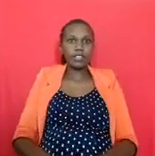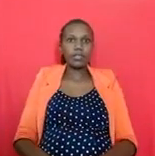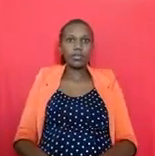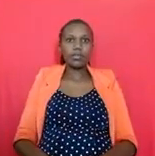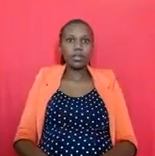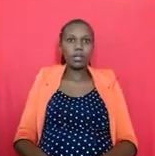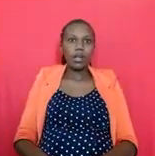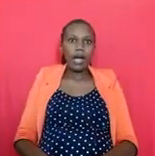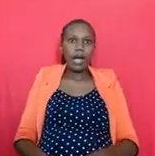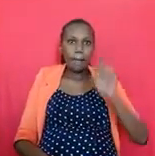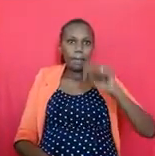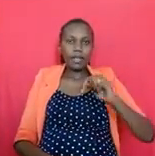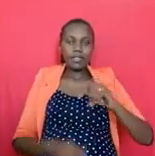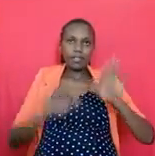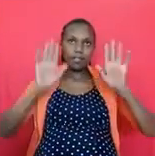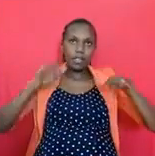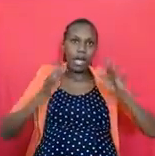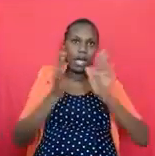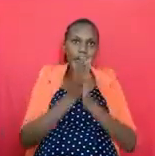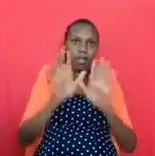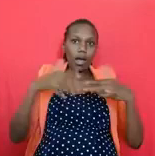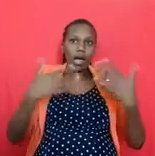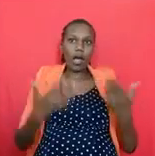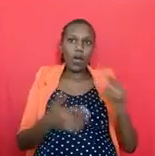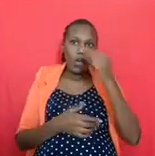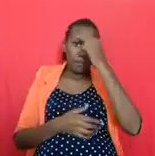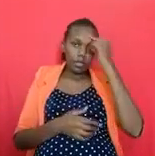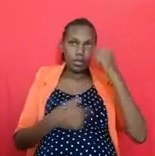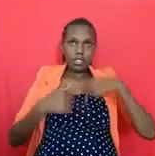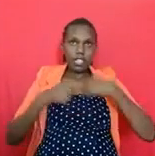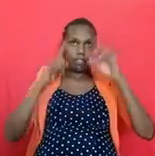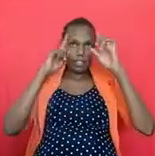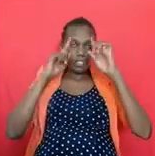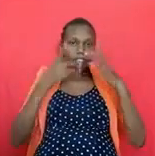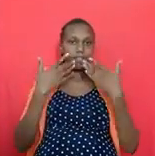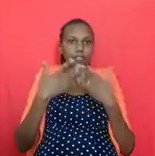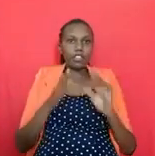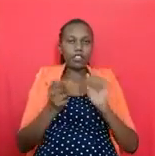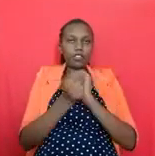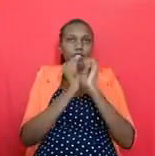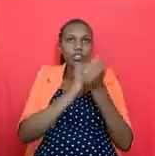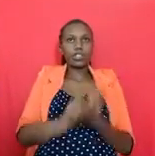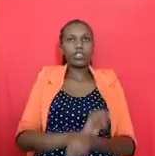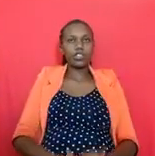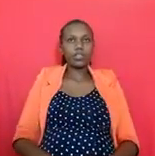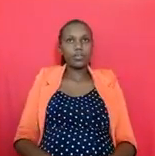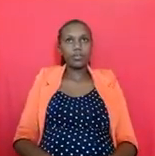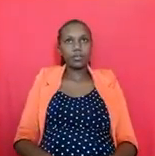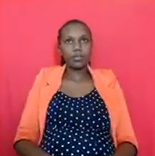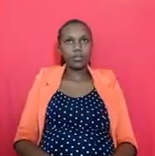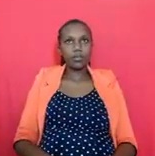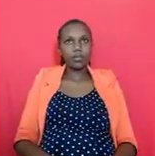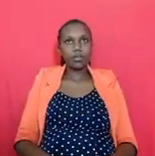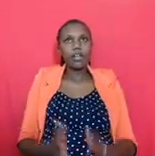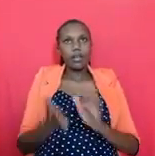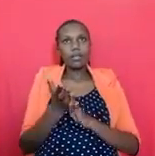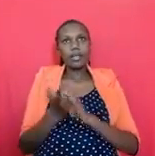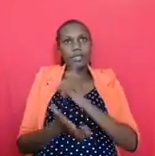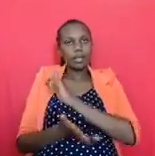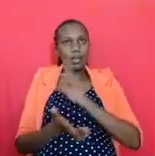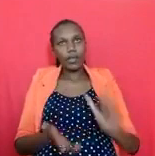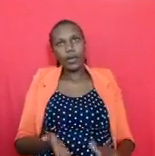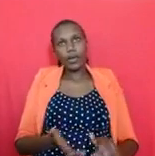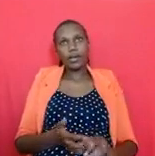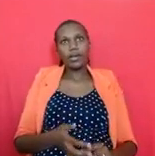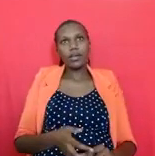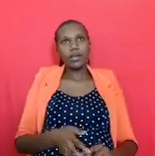nä ngåmbåka na ngåmbåka atäa tondå nä nduäte matua ma kågarårå Bwana Yesu asifiwe